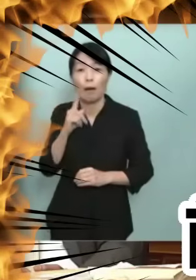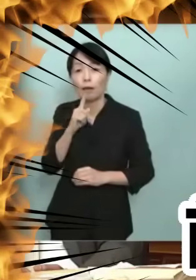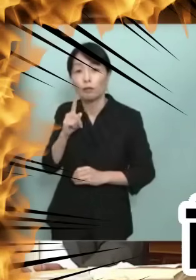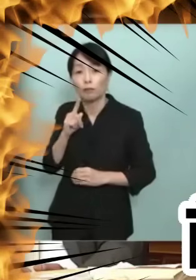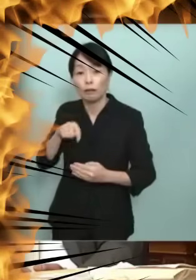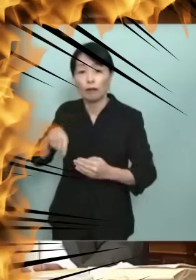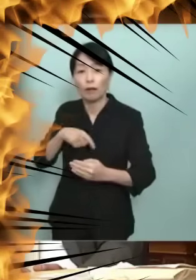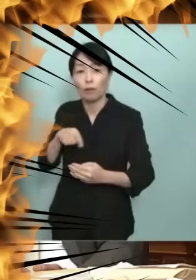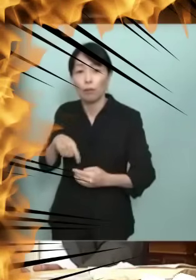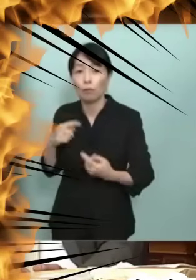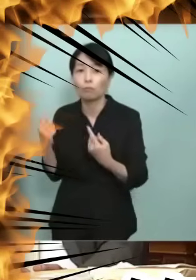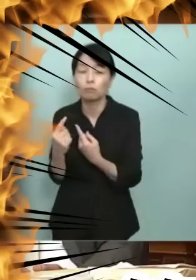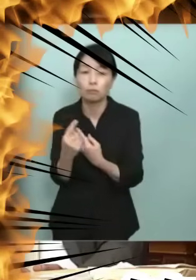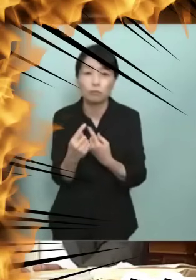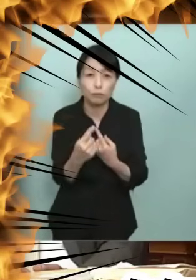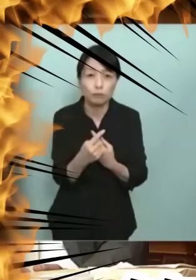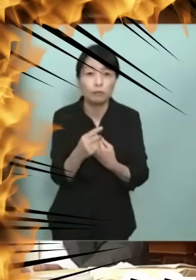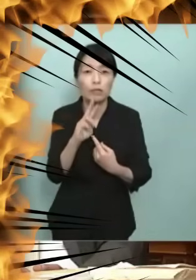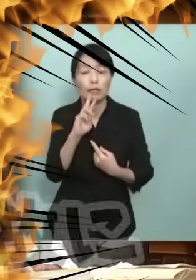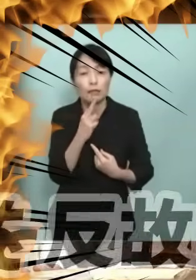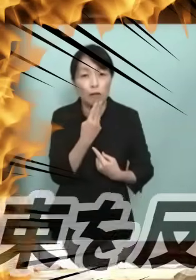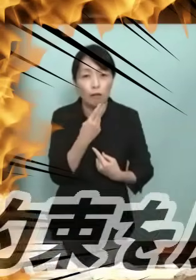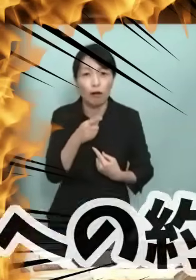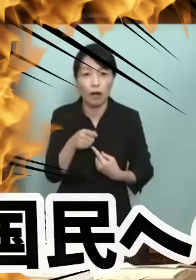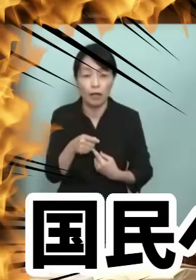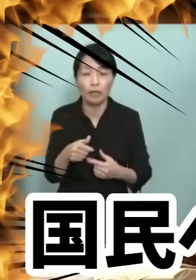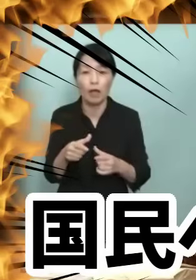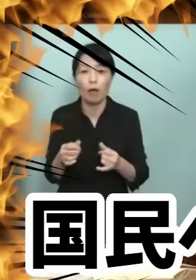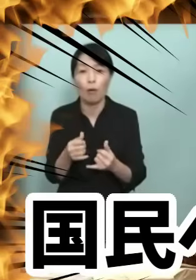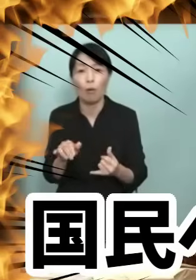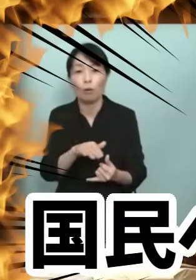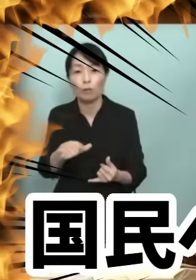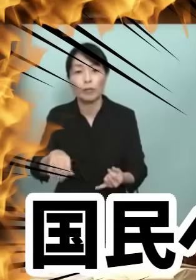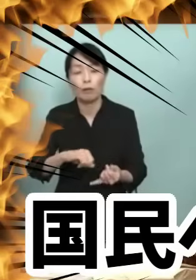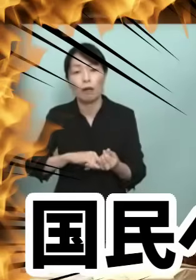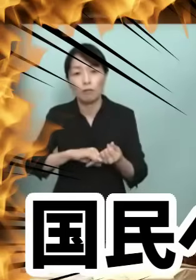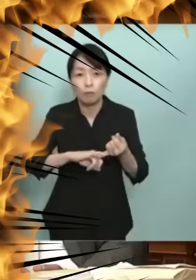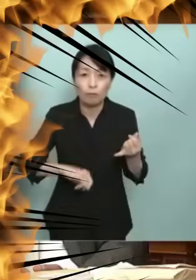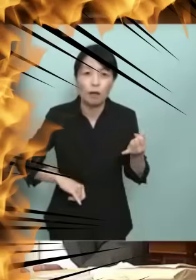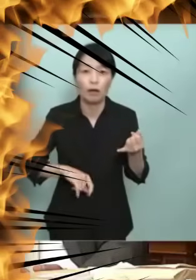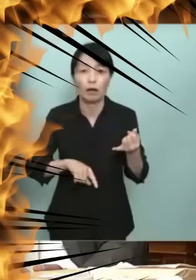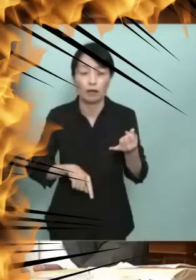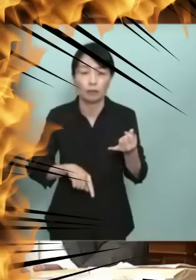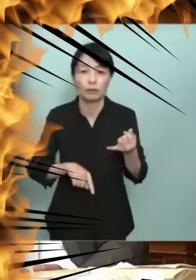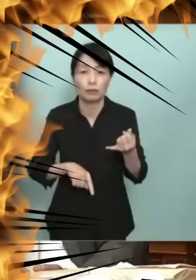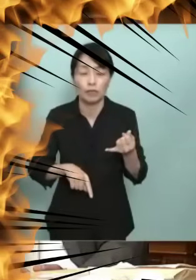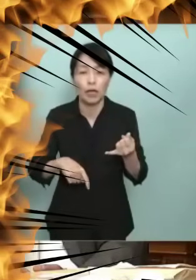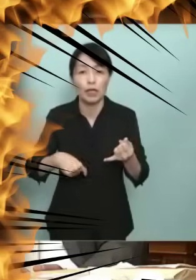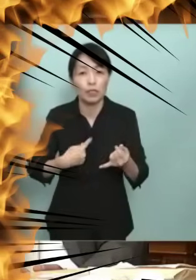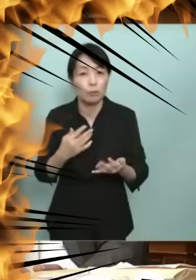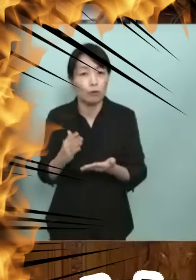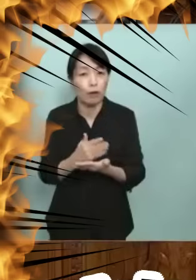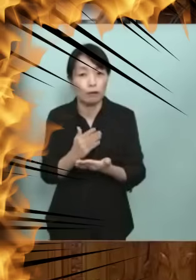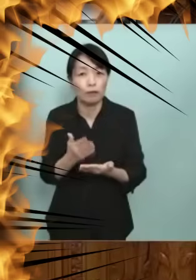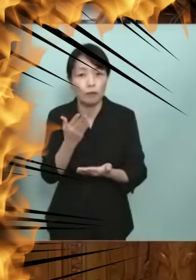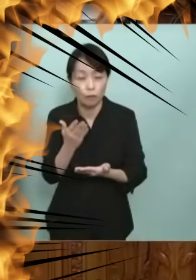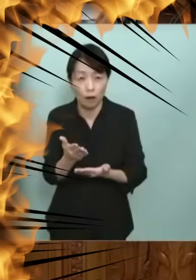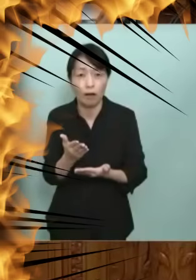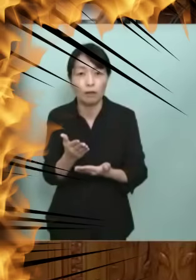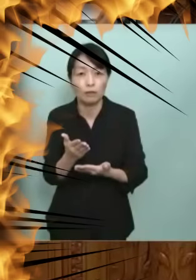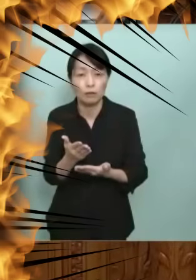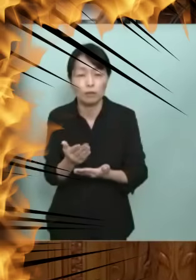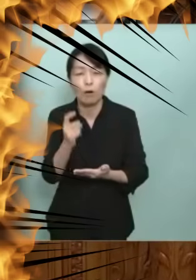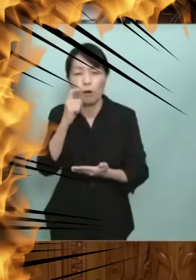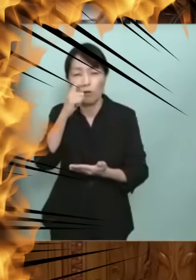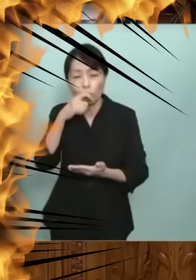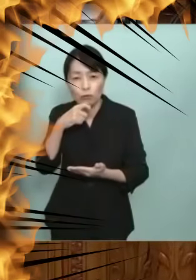返し筋をねじ曲げて国民への約束を保護にしたのはご自身の判断ですか古い自民